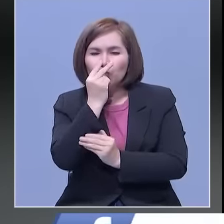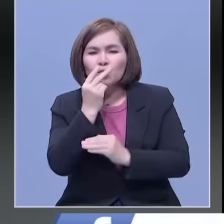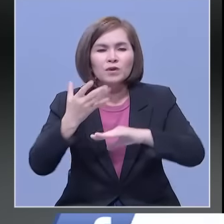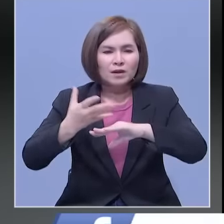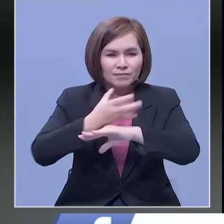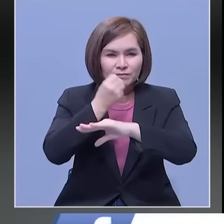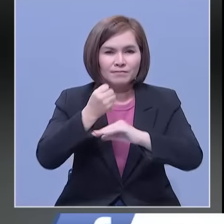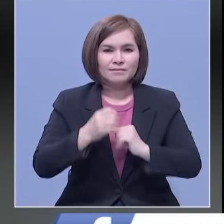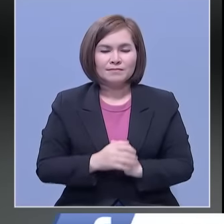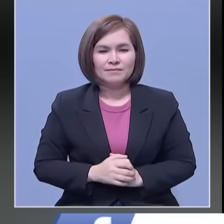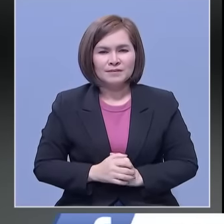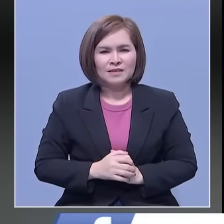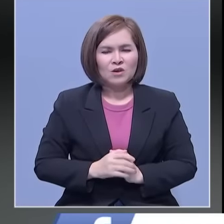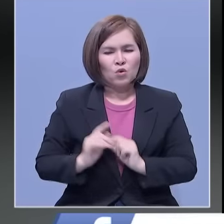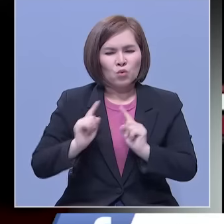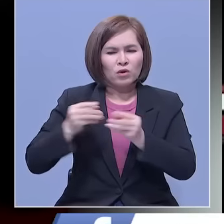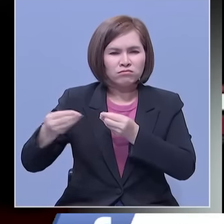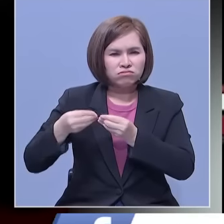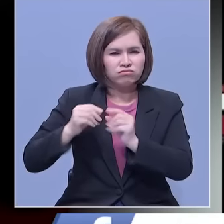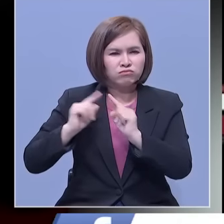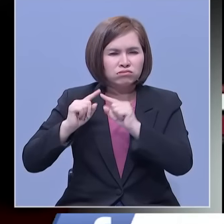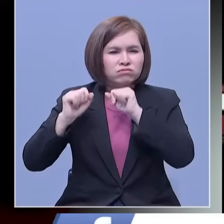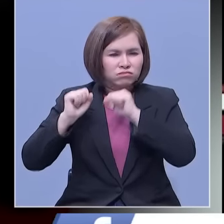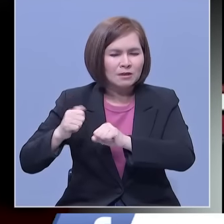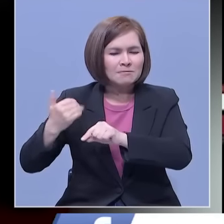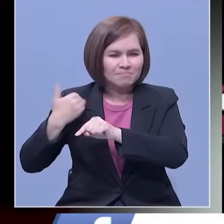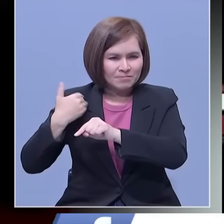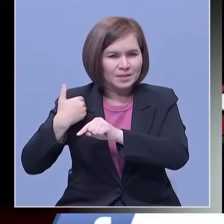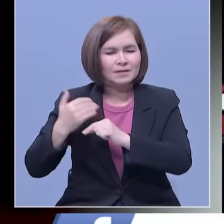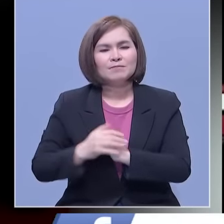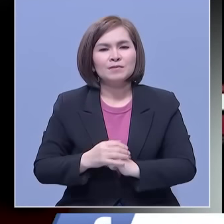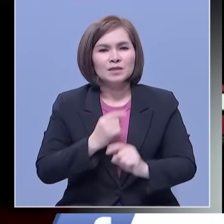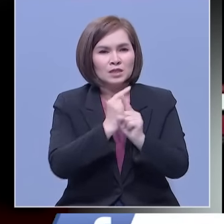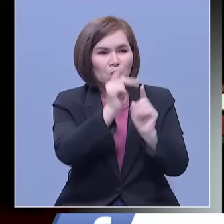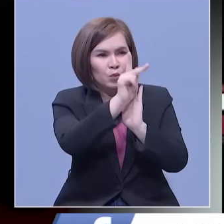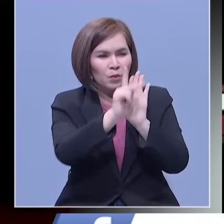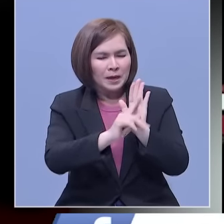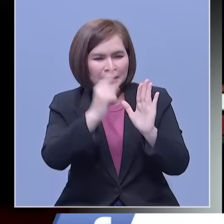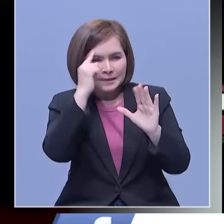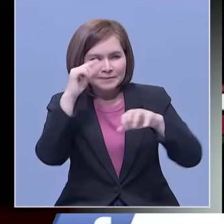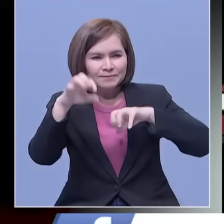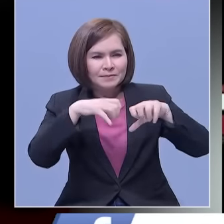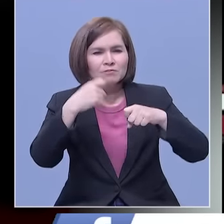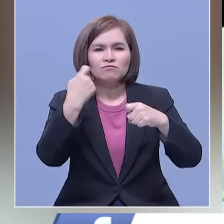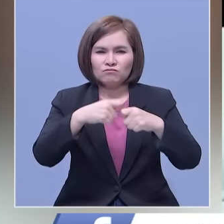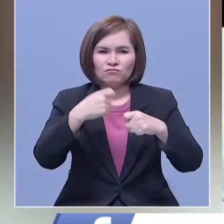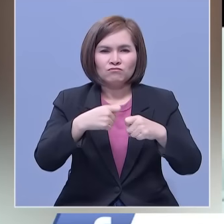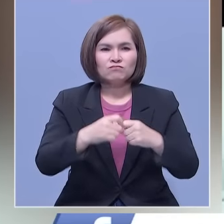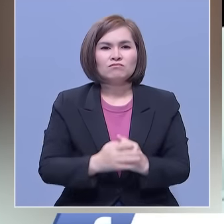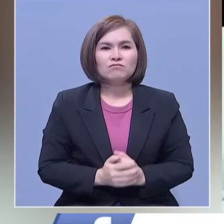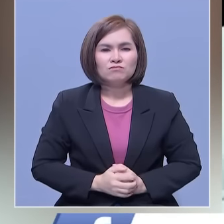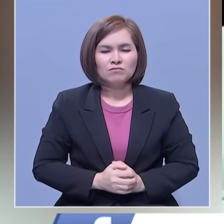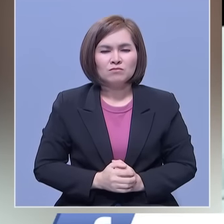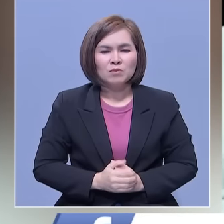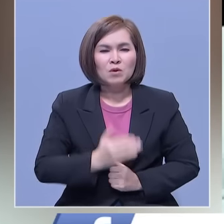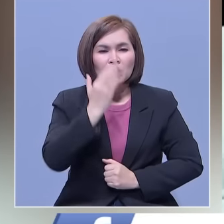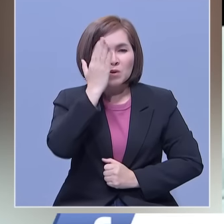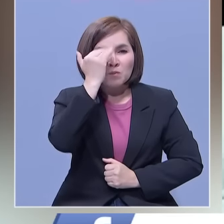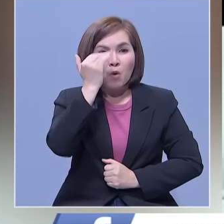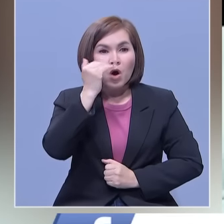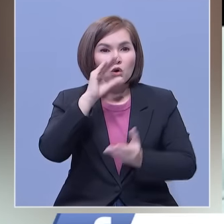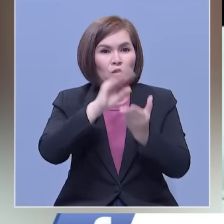จะดิวอะไรกันแล้วลมั้งอนะครับแต่ว่าโดยข้อกฎหมายมันไปยากใช่นะครับเพราะว่าเรื่องราว